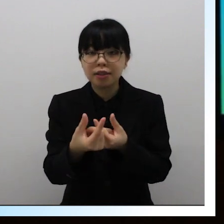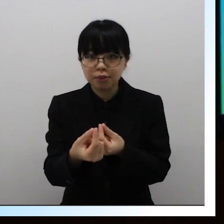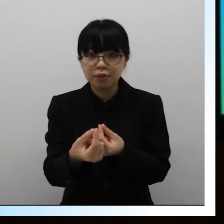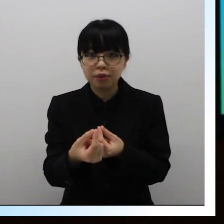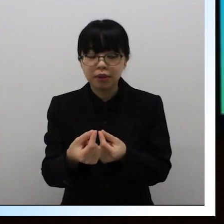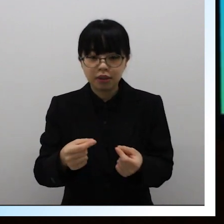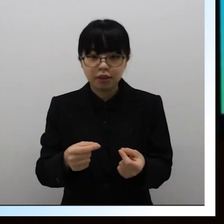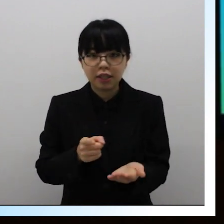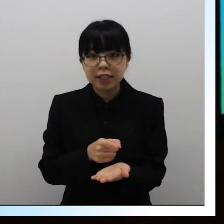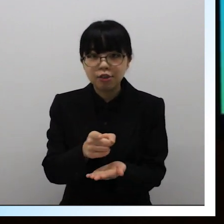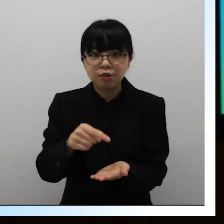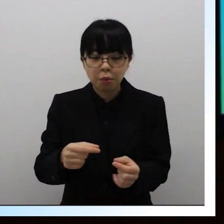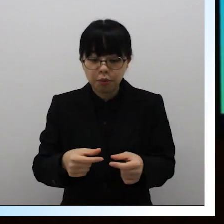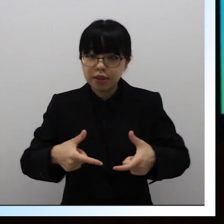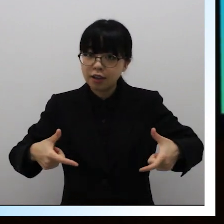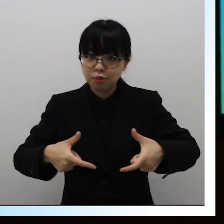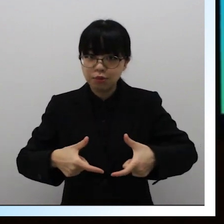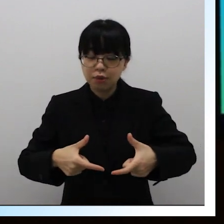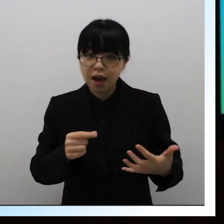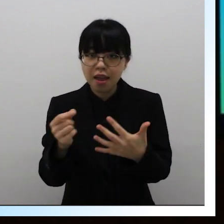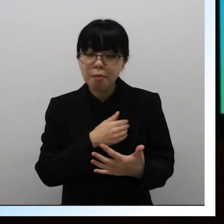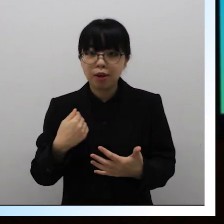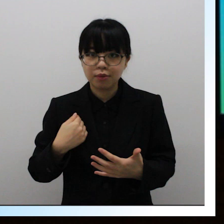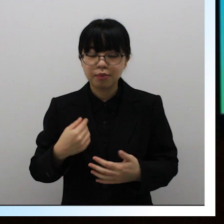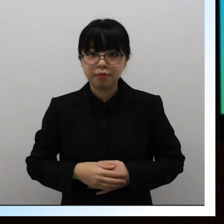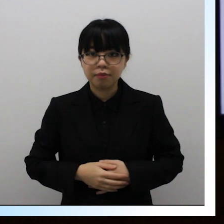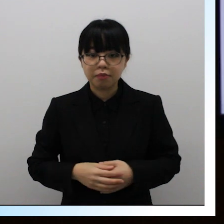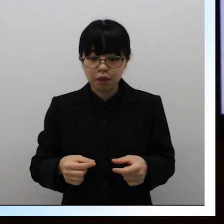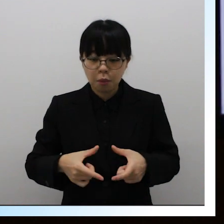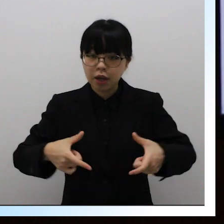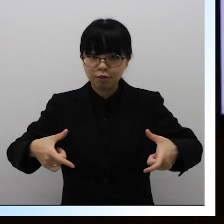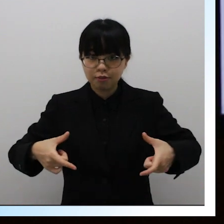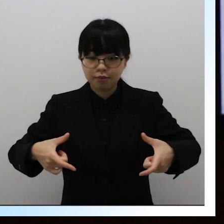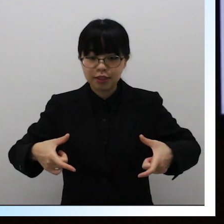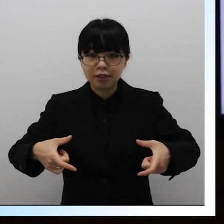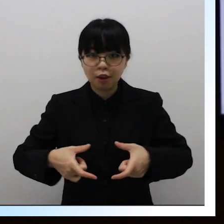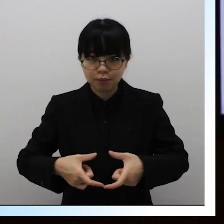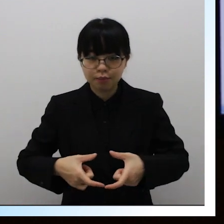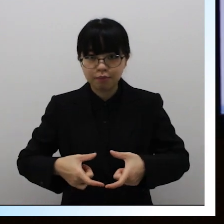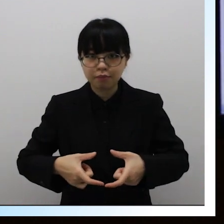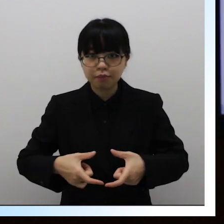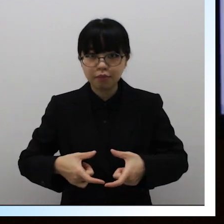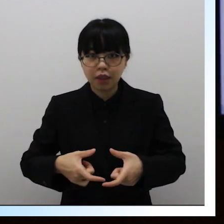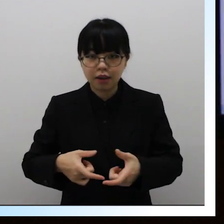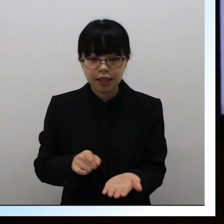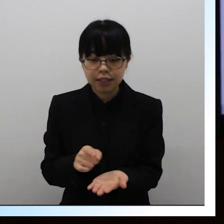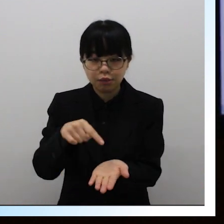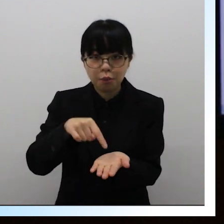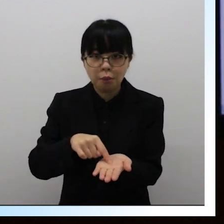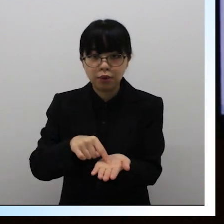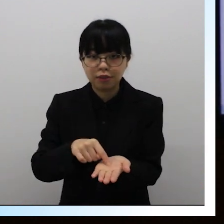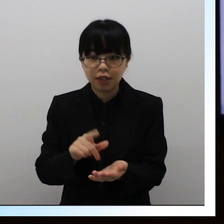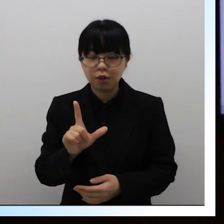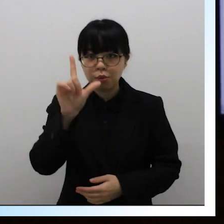尺情報を選択することにより、地図の拡大と縮小、地図上をクリックし、上下左右に